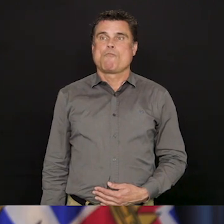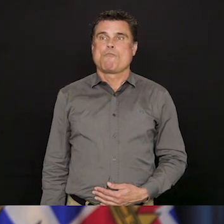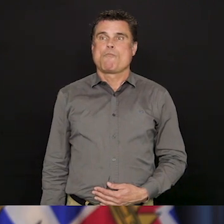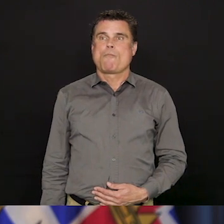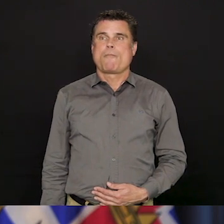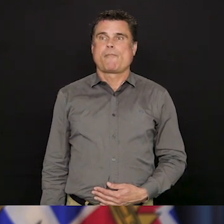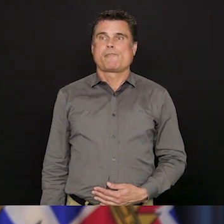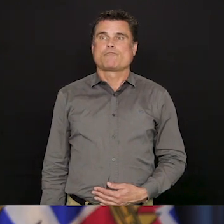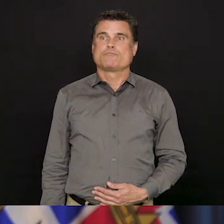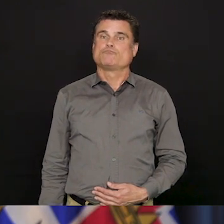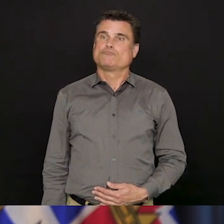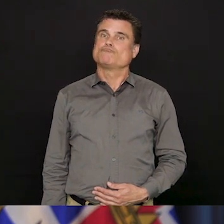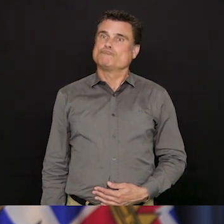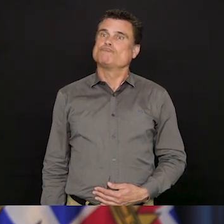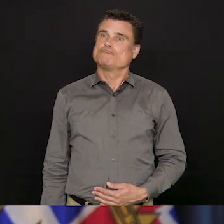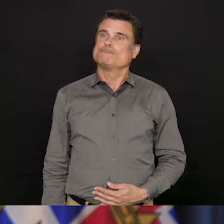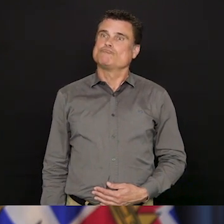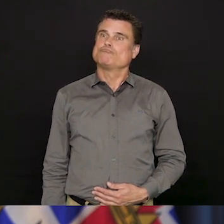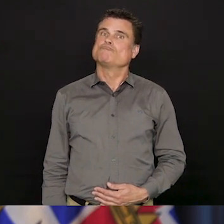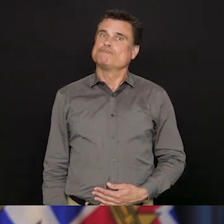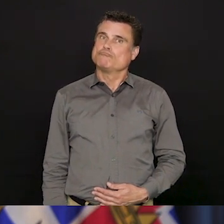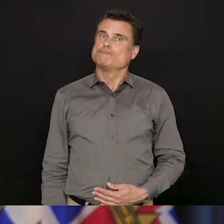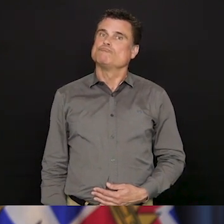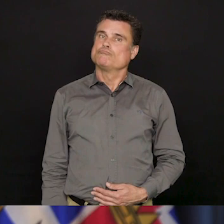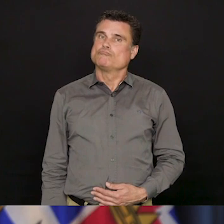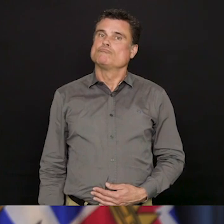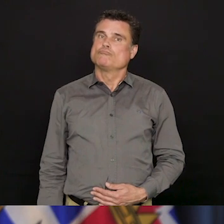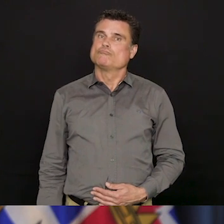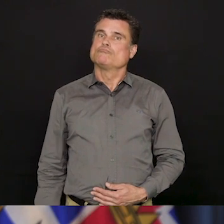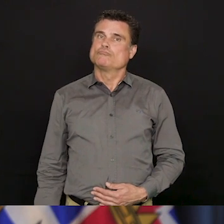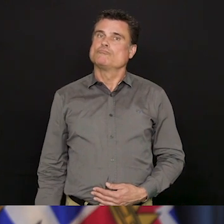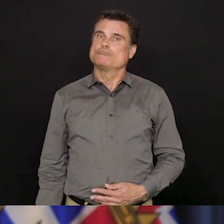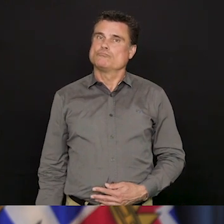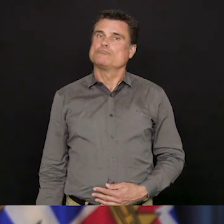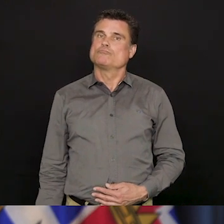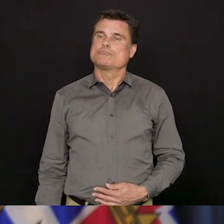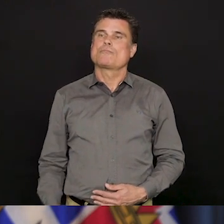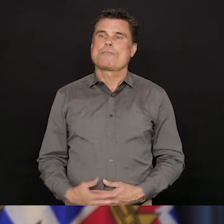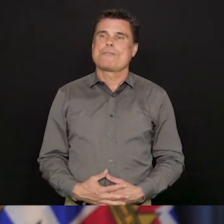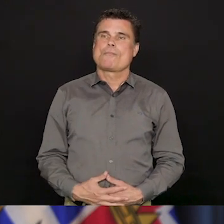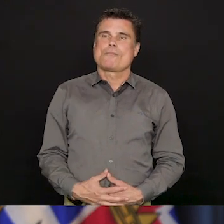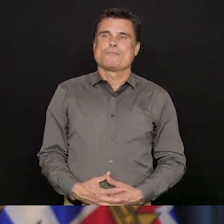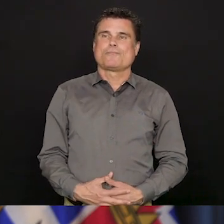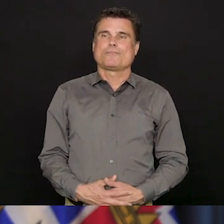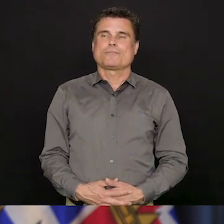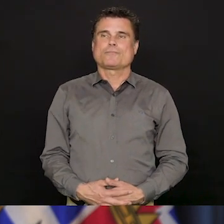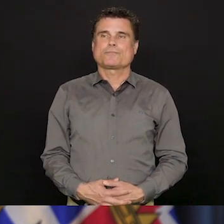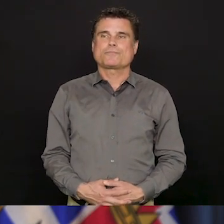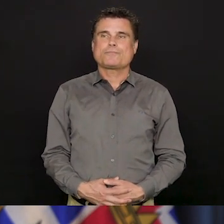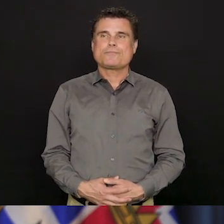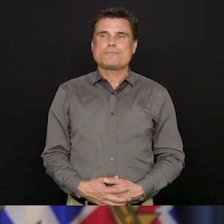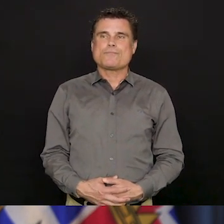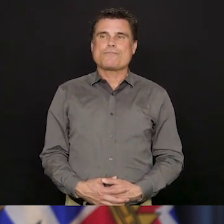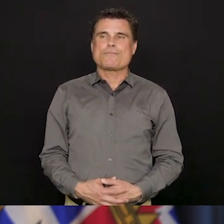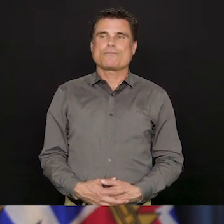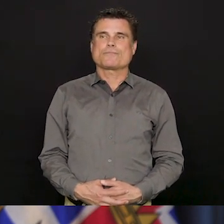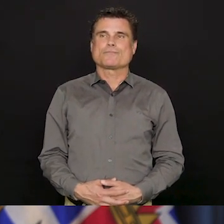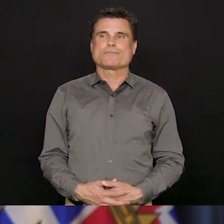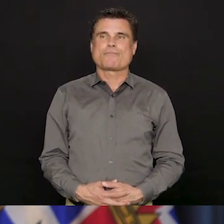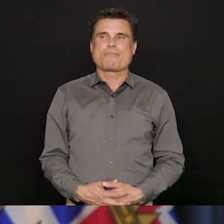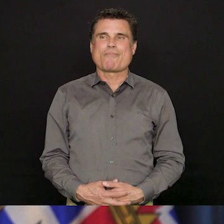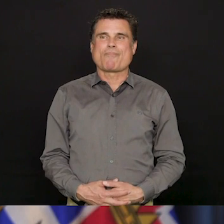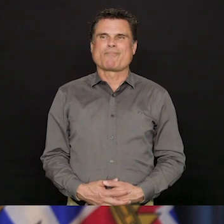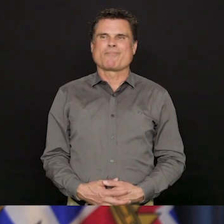dans l'intérieur et 40 au nord. Parmi l'ensemble des cas confirmés de COVID-19,